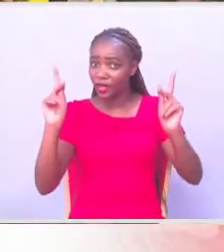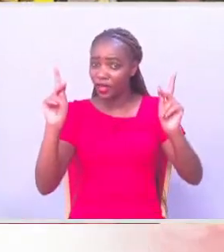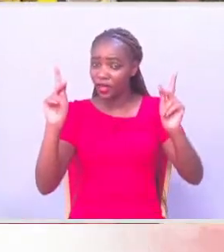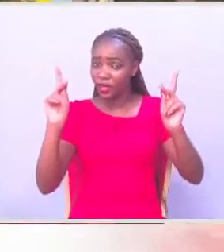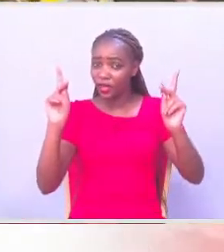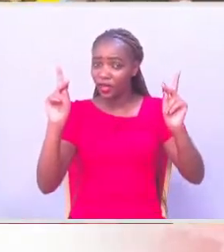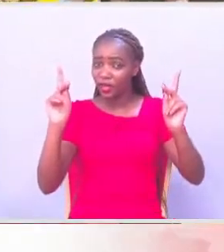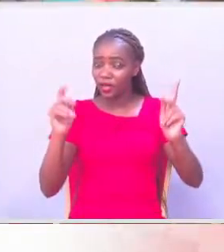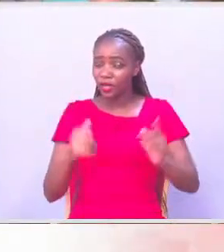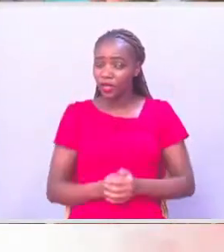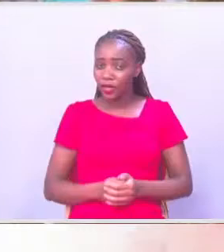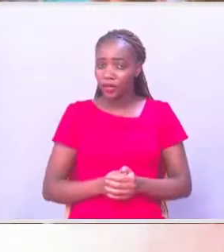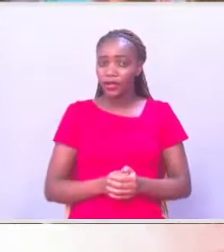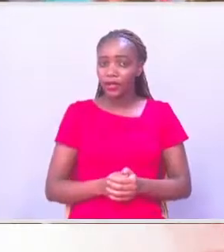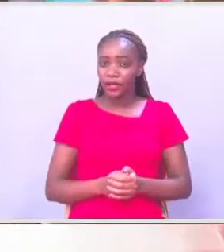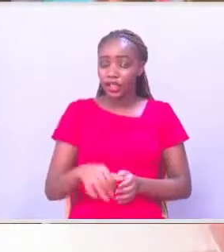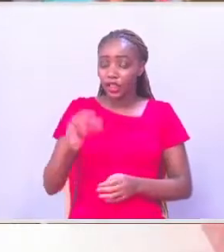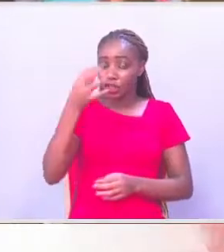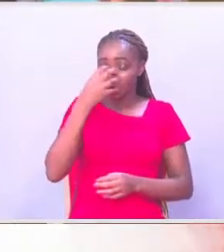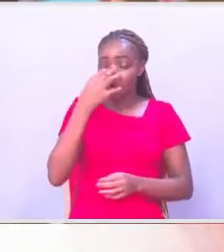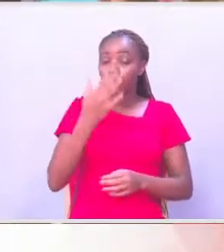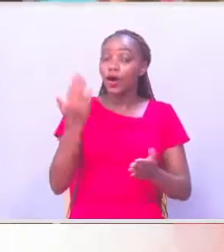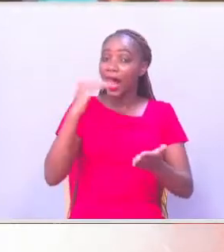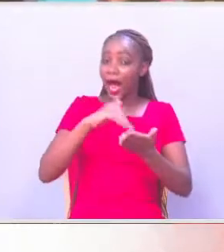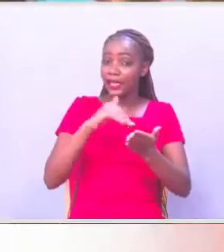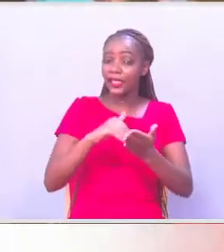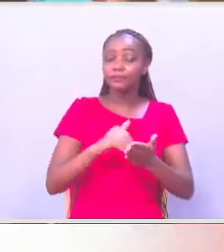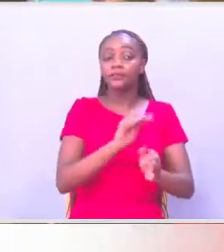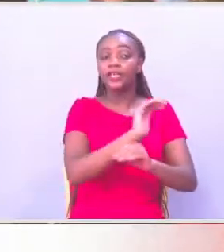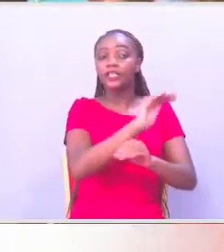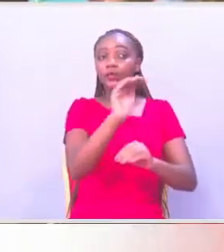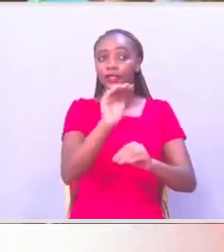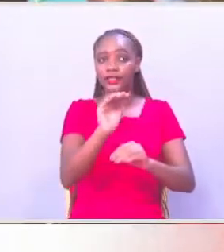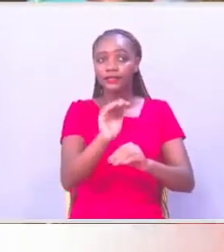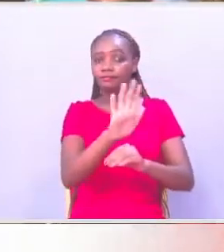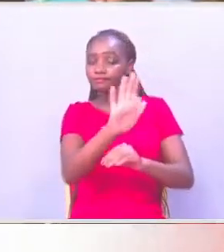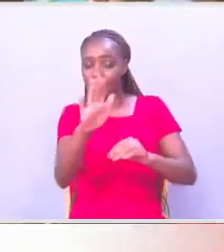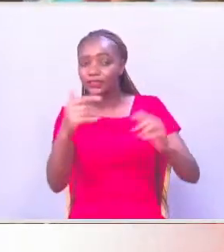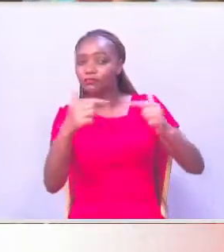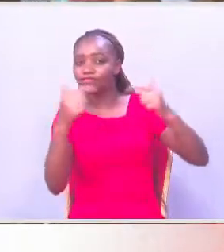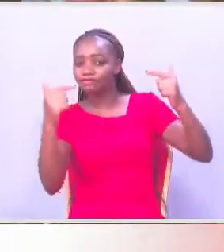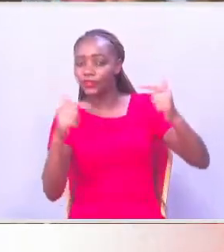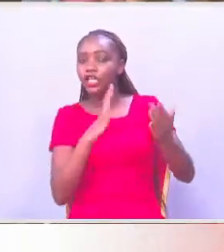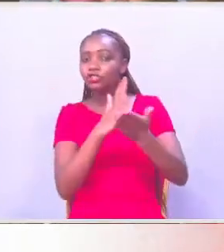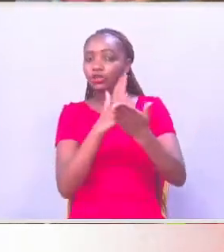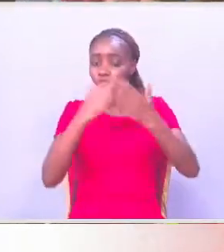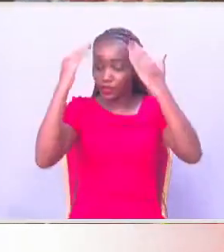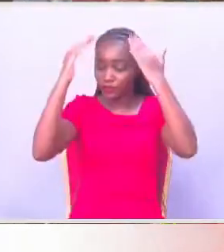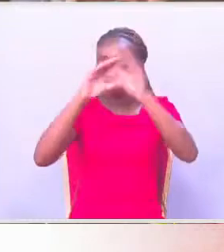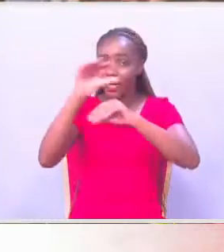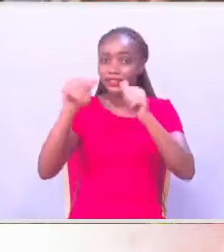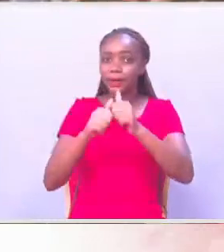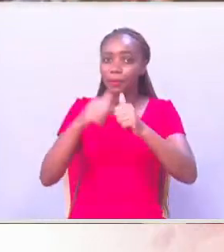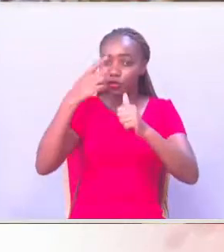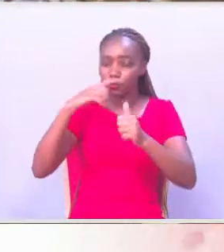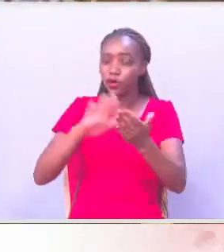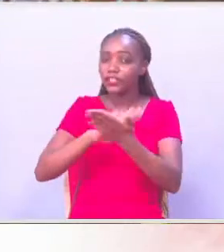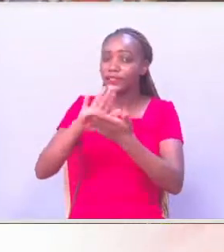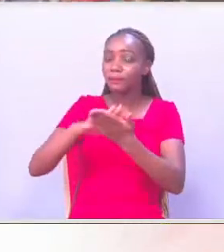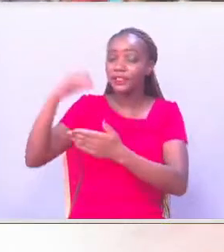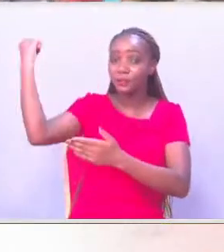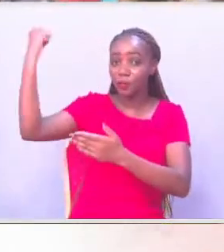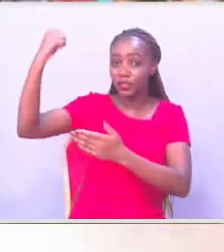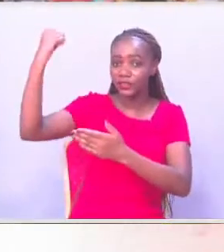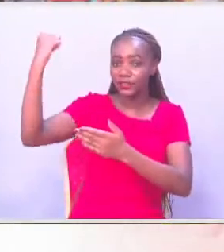watu wa Matinyani? Ruto further called on his competitors to focus on policy-based